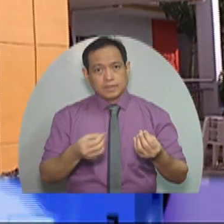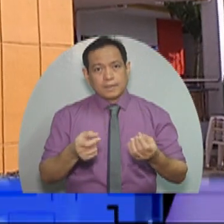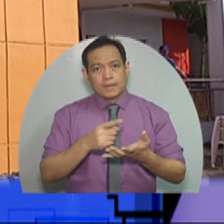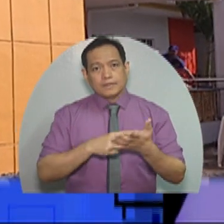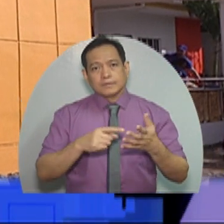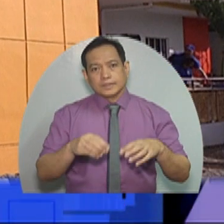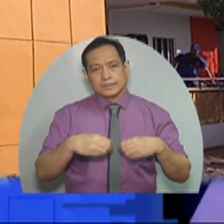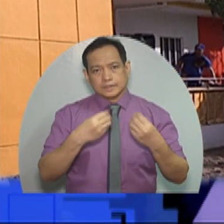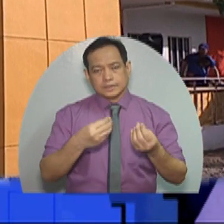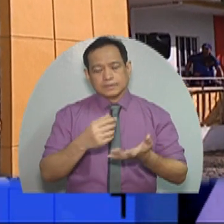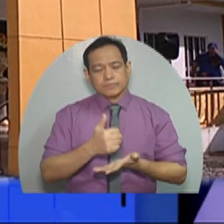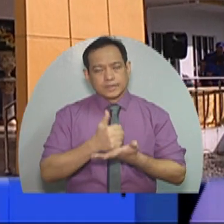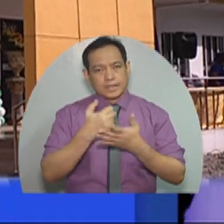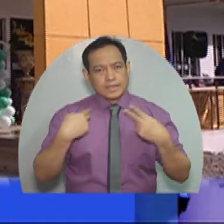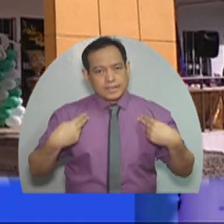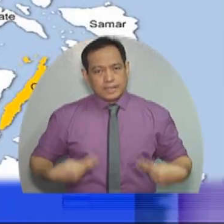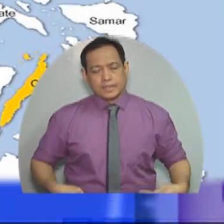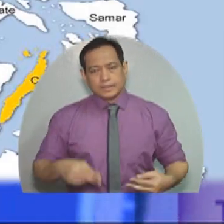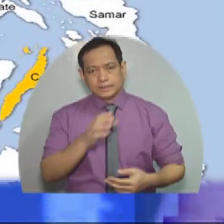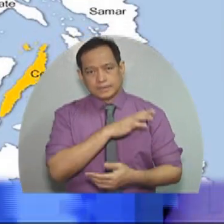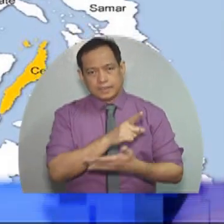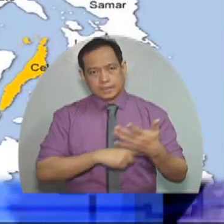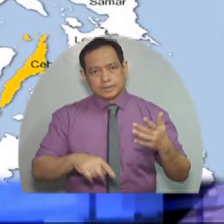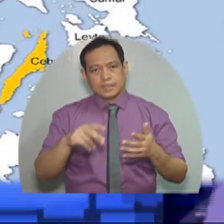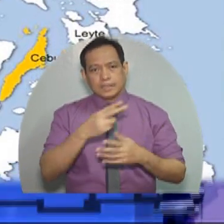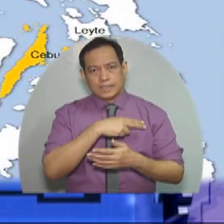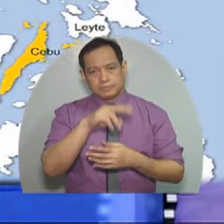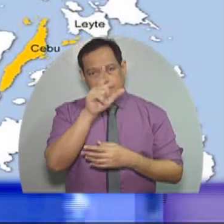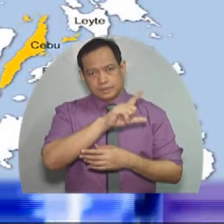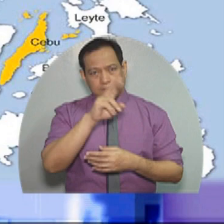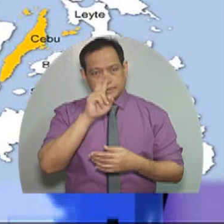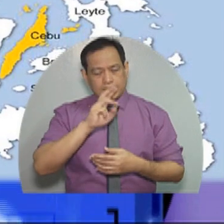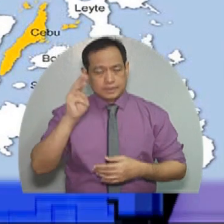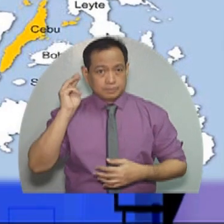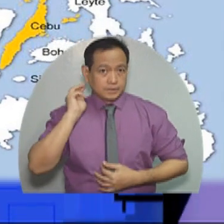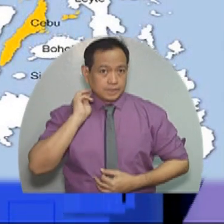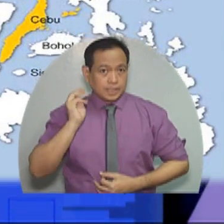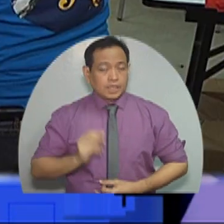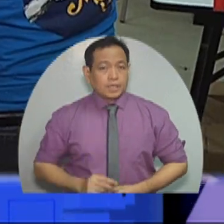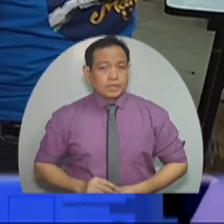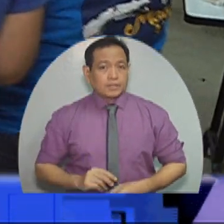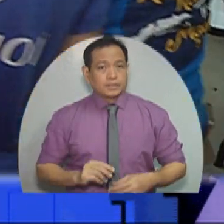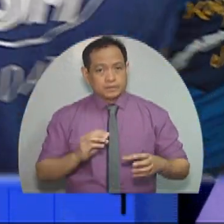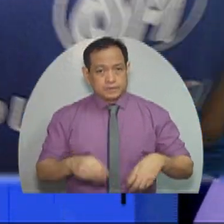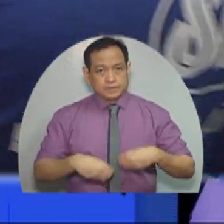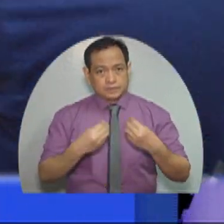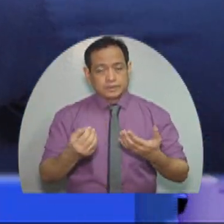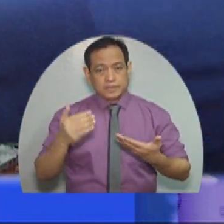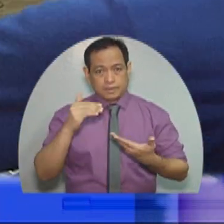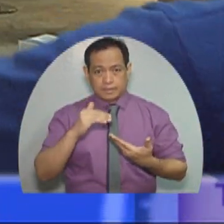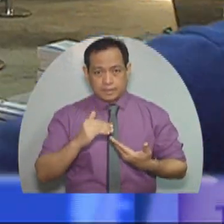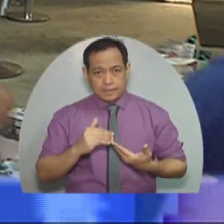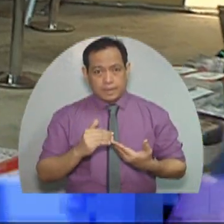kalidad ng mga health centers at ospital mula Luzon, Visayas at Mindanao. Ang pag-aatid